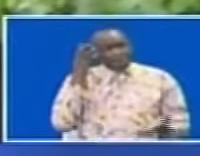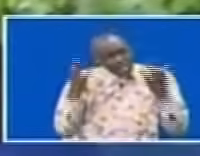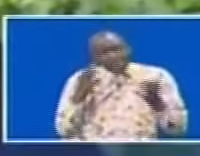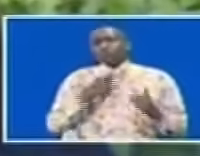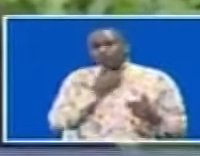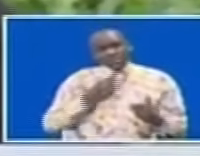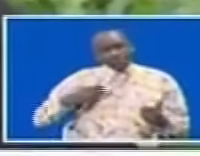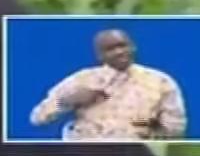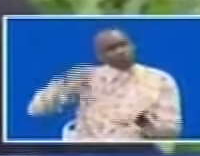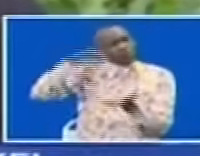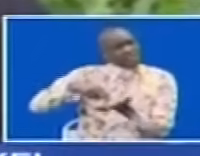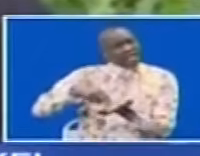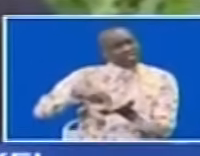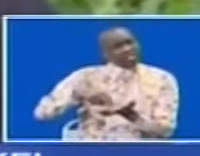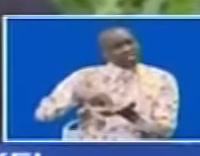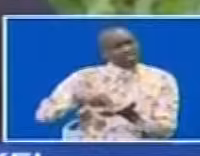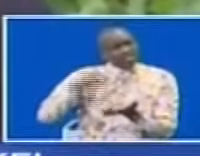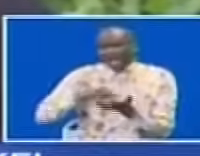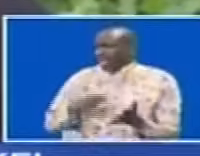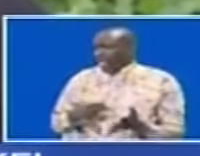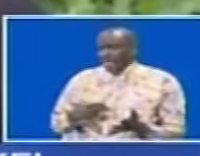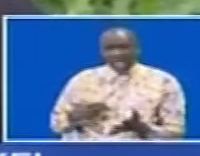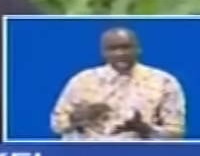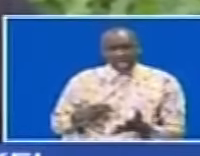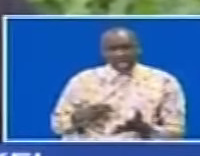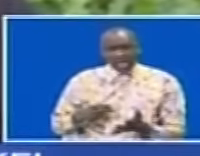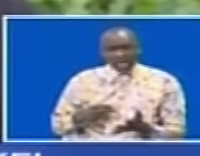pengine anaweza akasema simama.